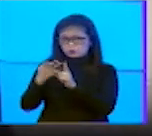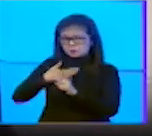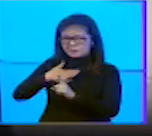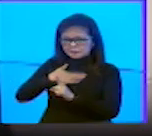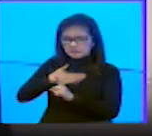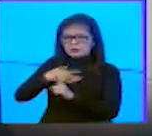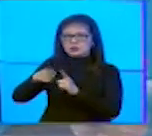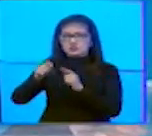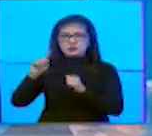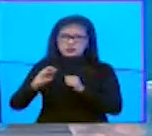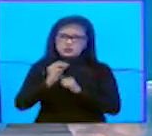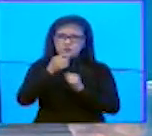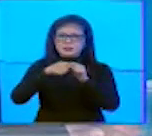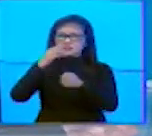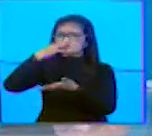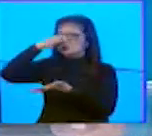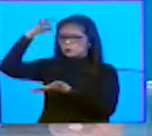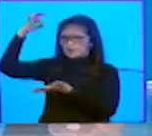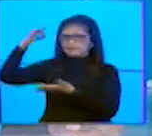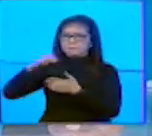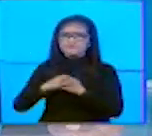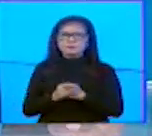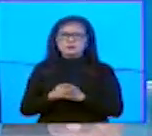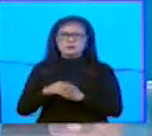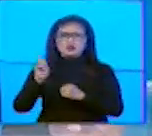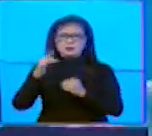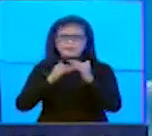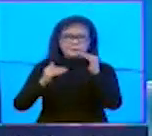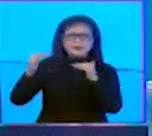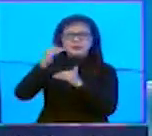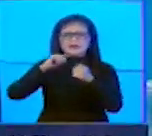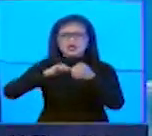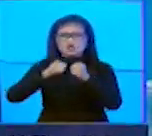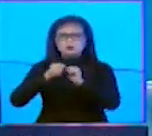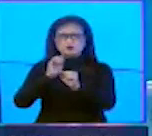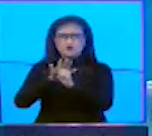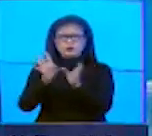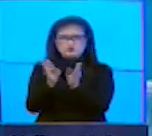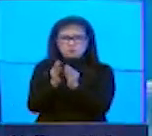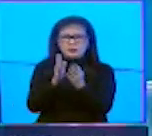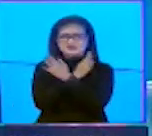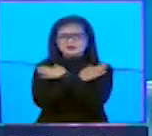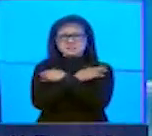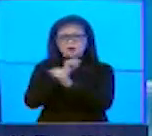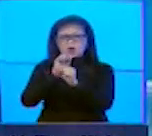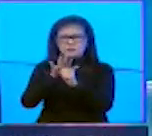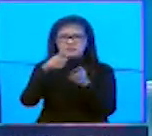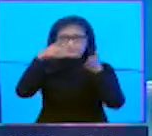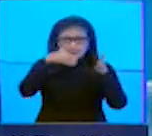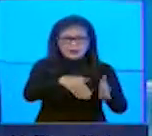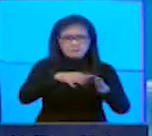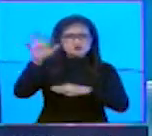juga. Menyusul peningkatan kasus COVID-19, jumlah jenazah yang dimakamkan di TPU Jombang, Ciputa,